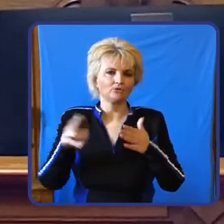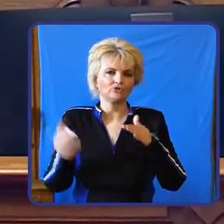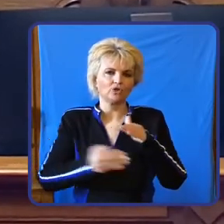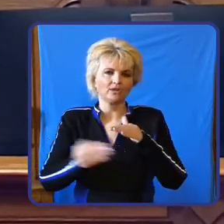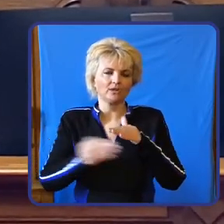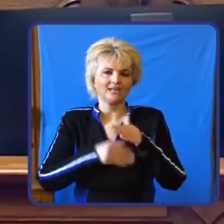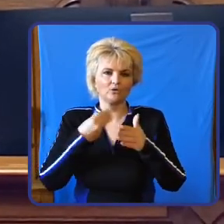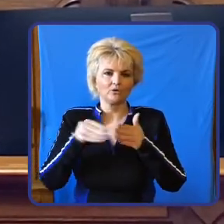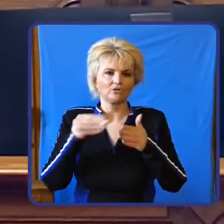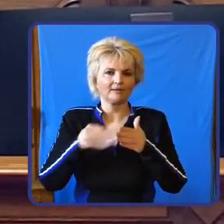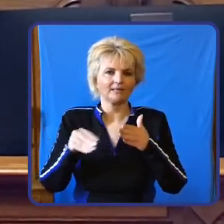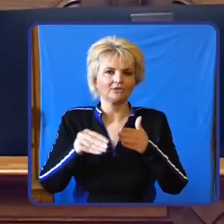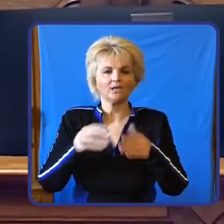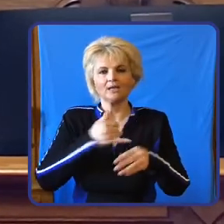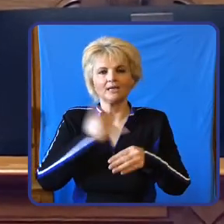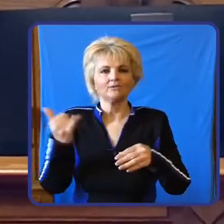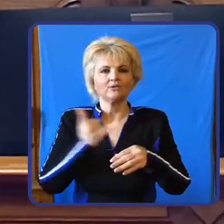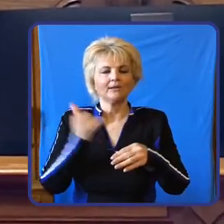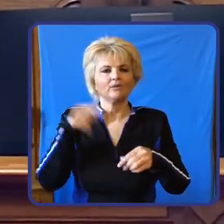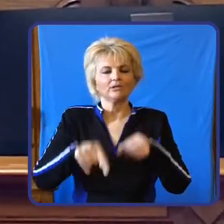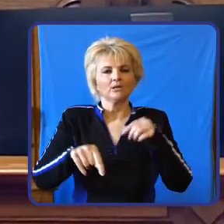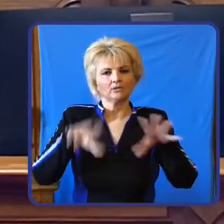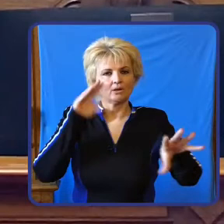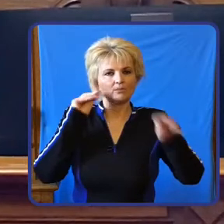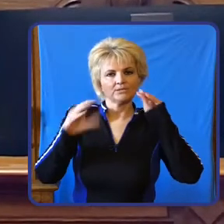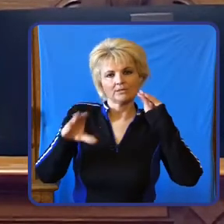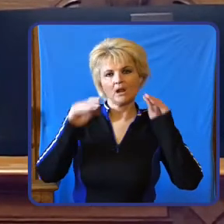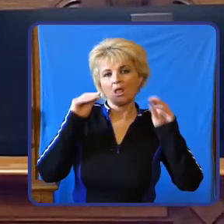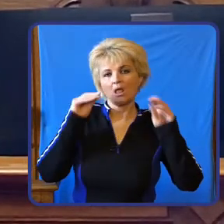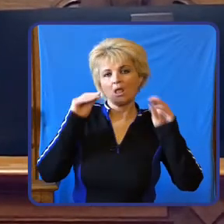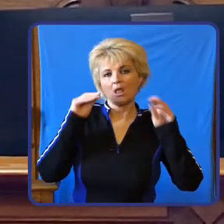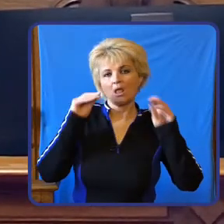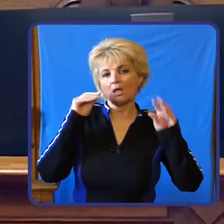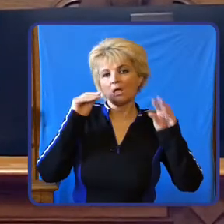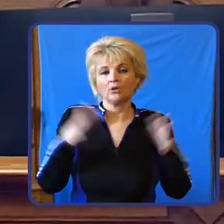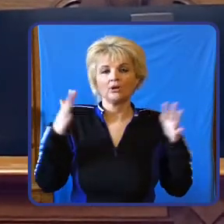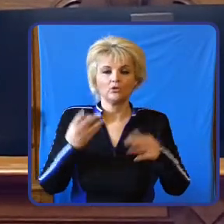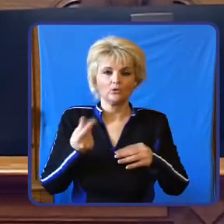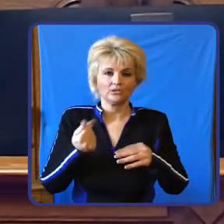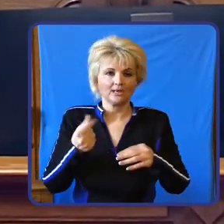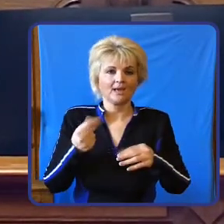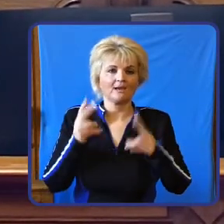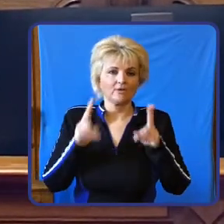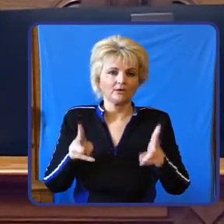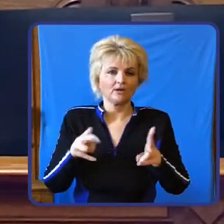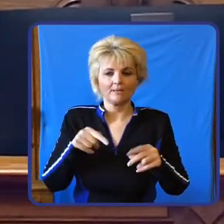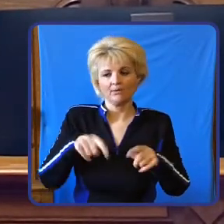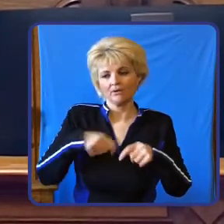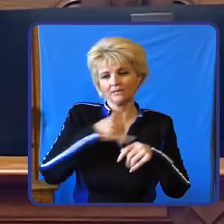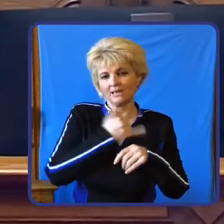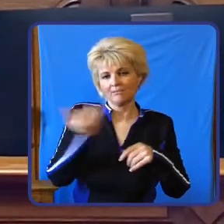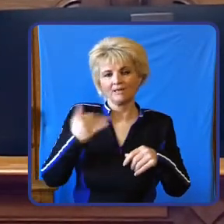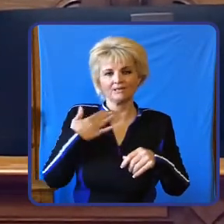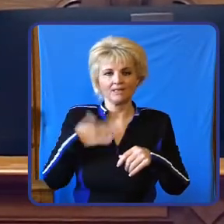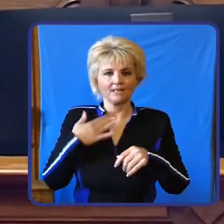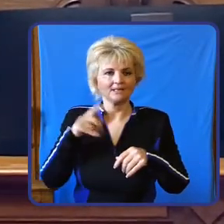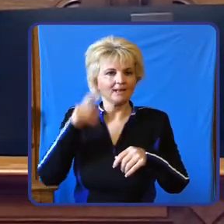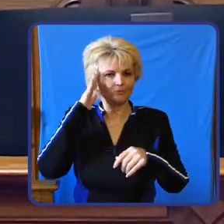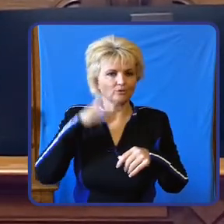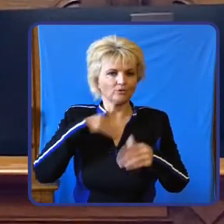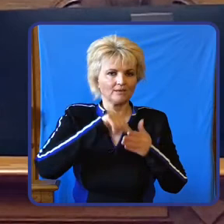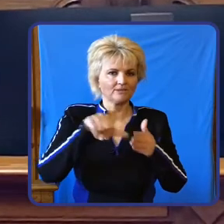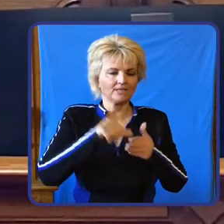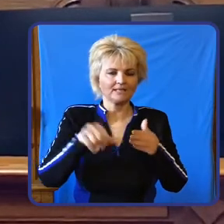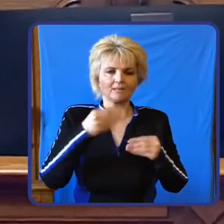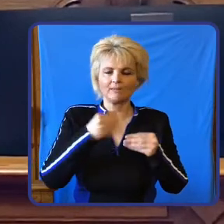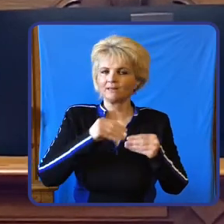a költségvetésben, de évről évre az a tapasztalatunk, hogy igen, jelentős összegek vannak, amik az adott évben szeretnénk, de azért nem tudjuk kifizetni, mert